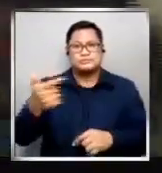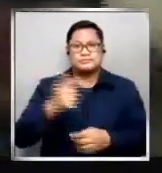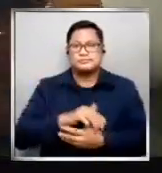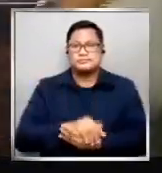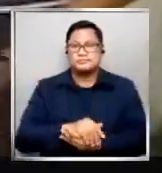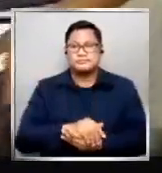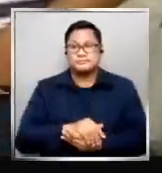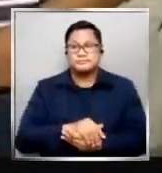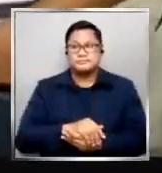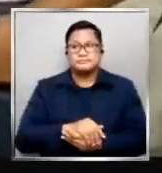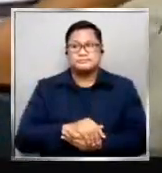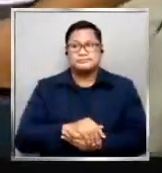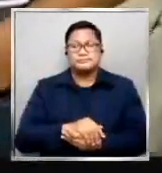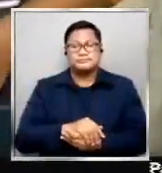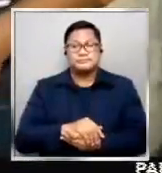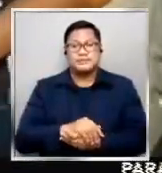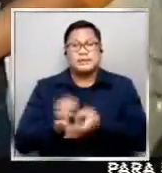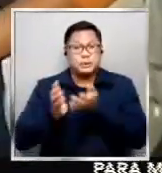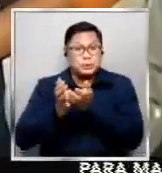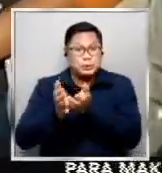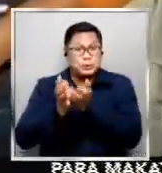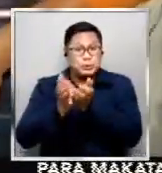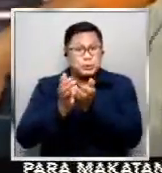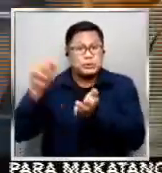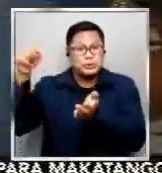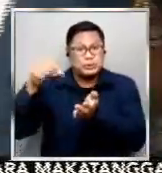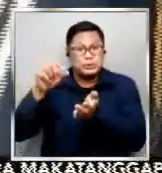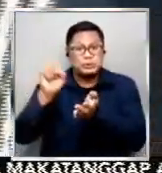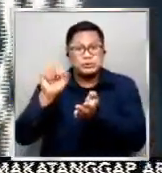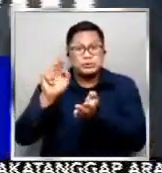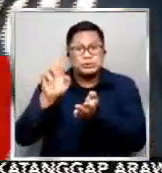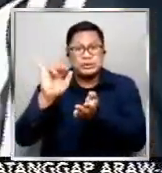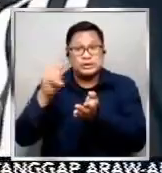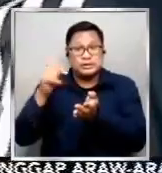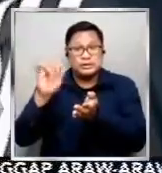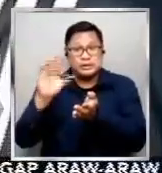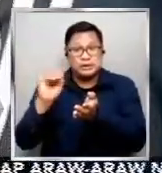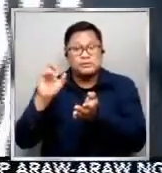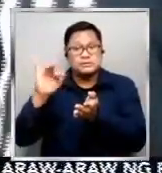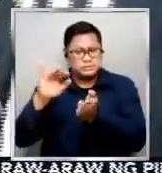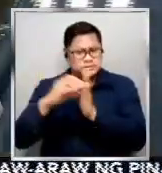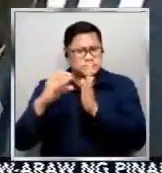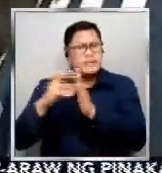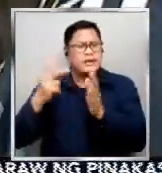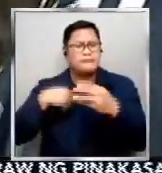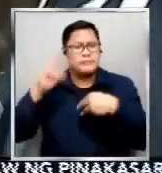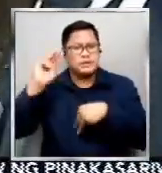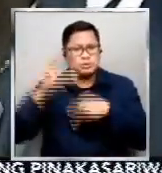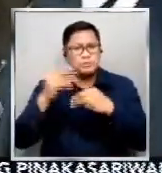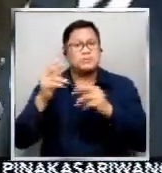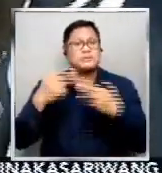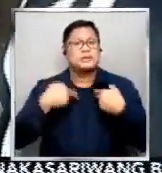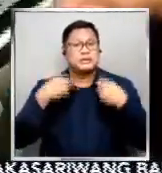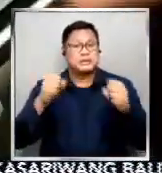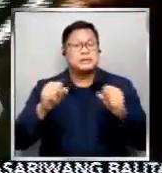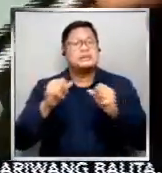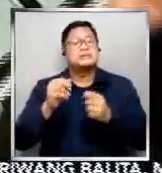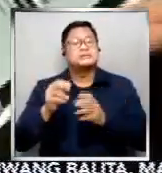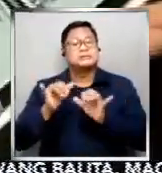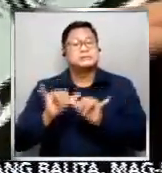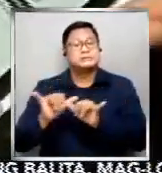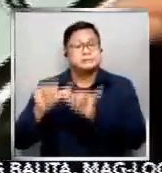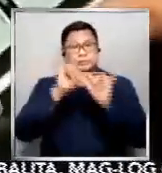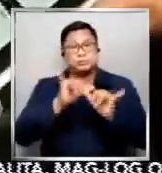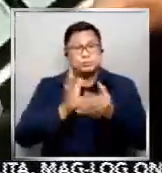Sa pantalan pa lang sa Surigao City, stricto nang ipinapatupad ang minimum health standard. Lahat ng papuntang Siargao Island,